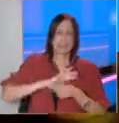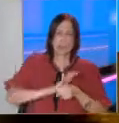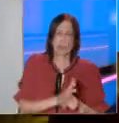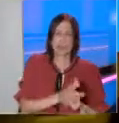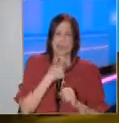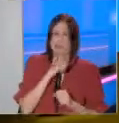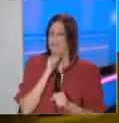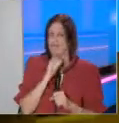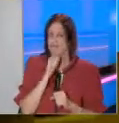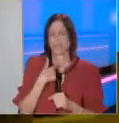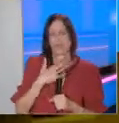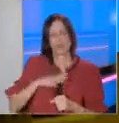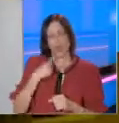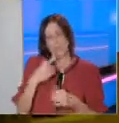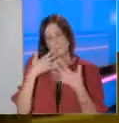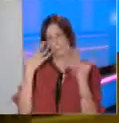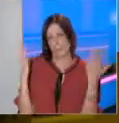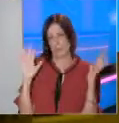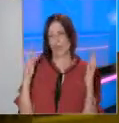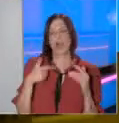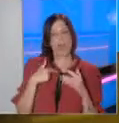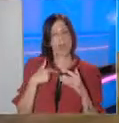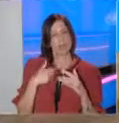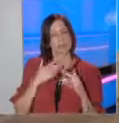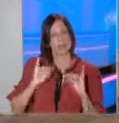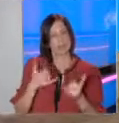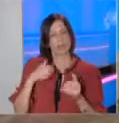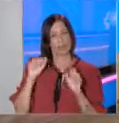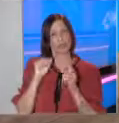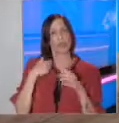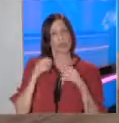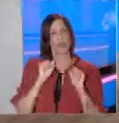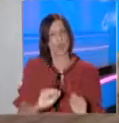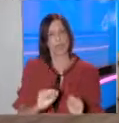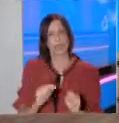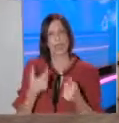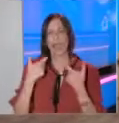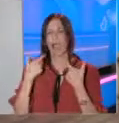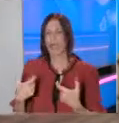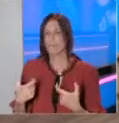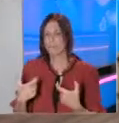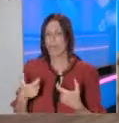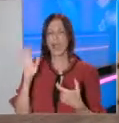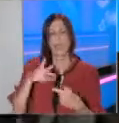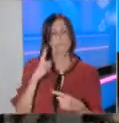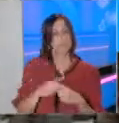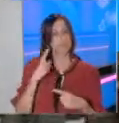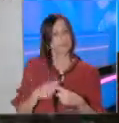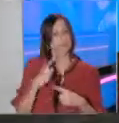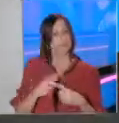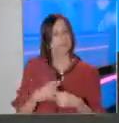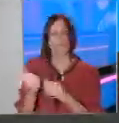ואני רוצה לומר את זה בבירור. אני בעד אכיפה, אני בעד אכיפה גם עקבית